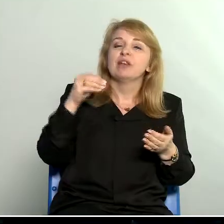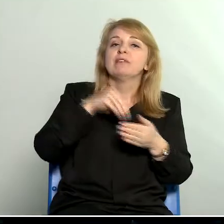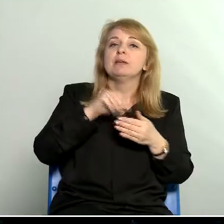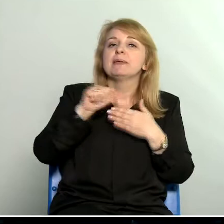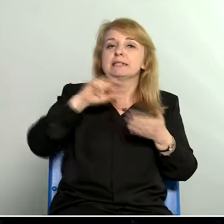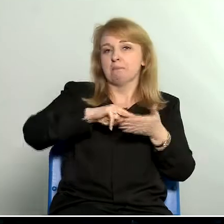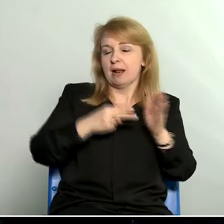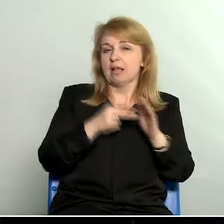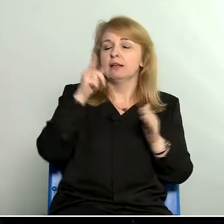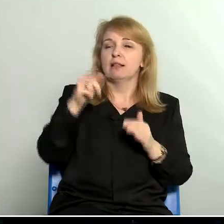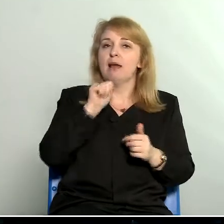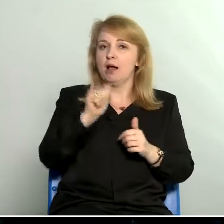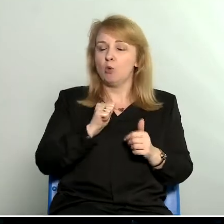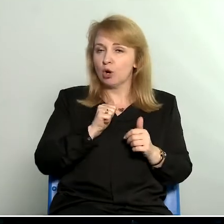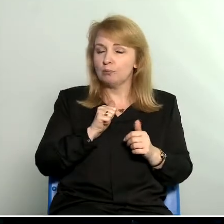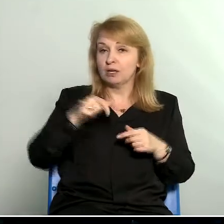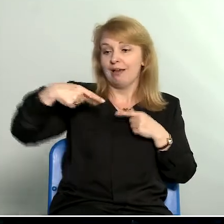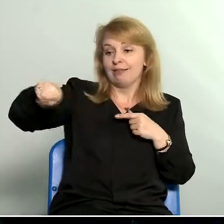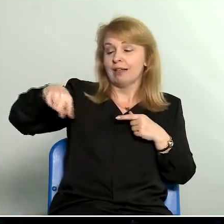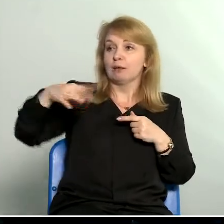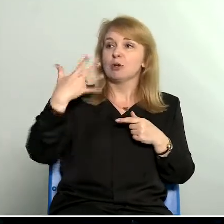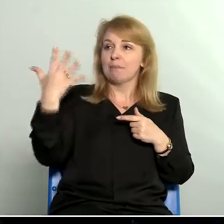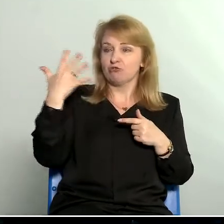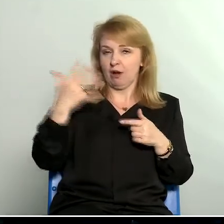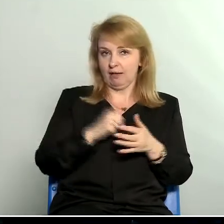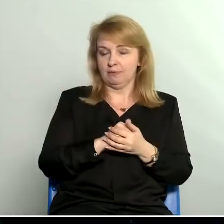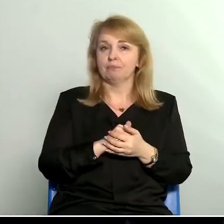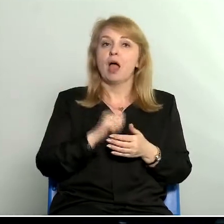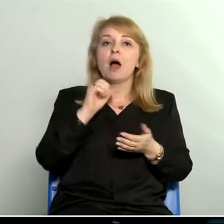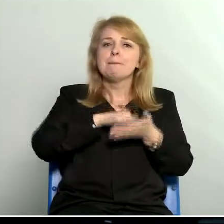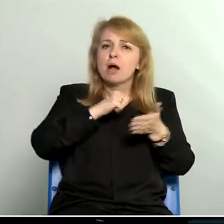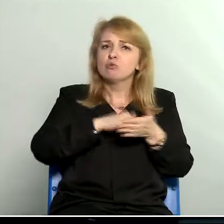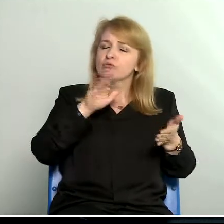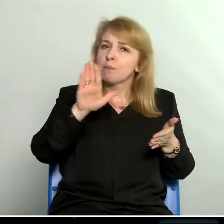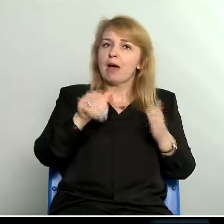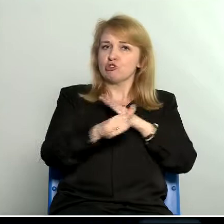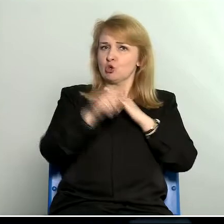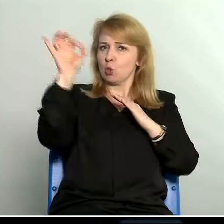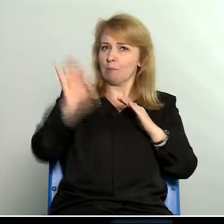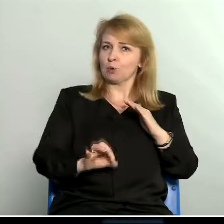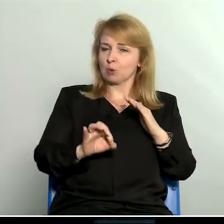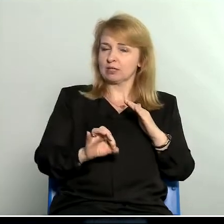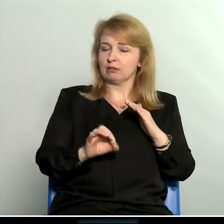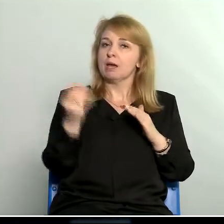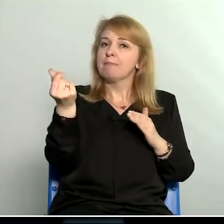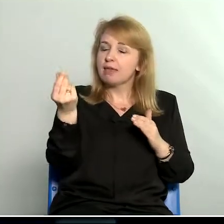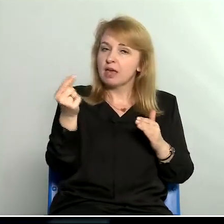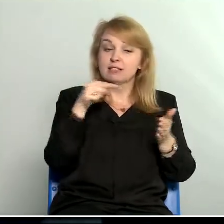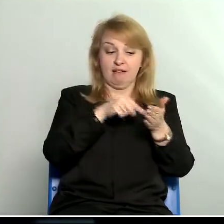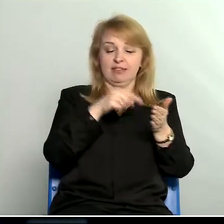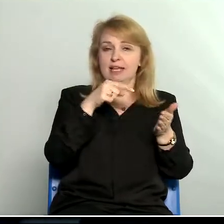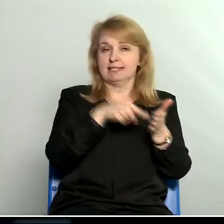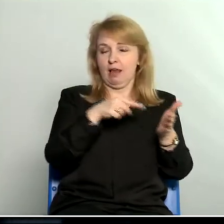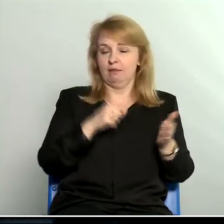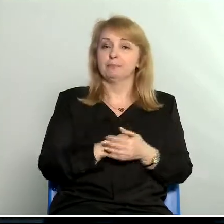najbliższe 5 lat, Mazowsze ma 60% środków na te cele przeznaczyć. Oczekiwano